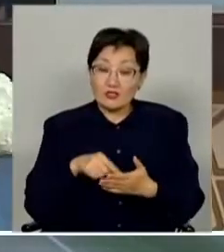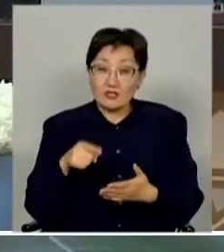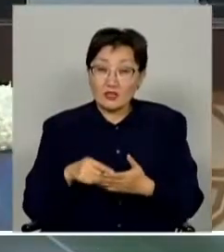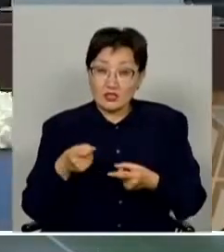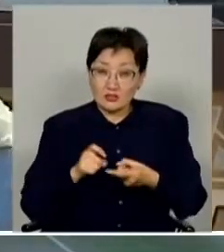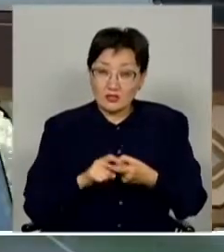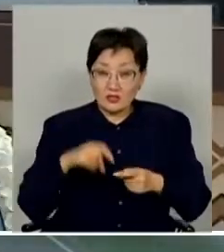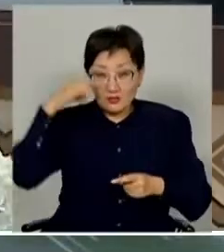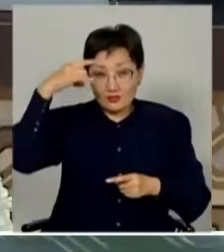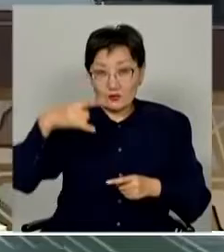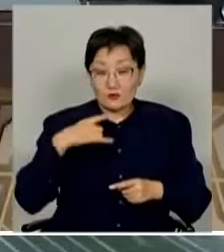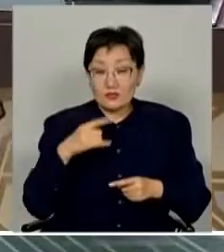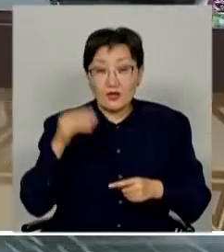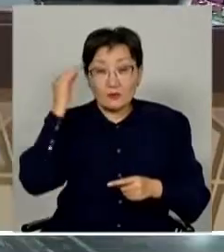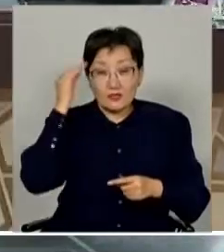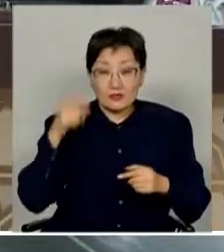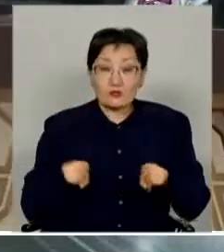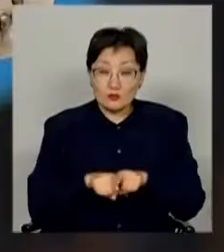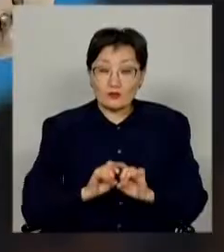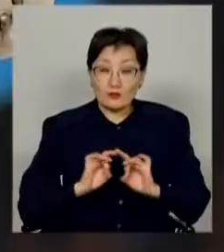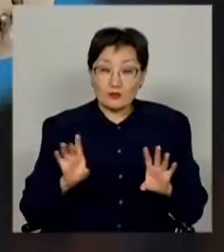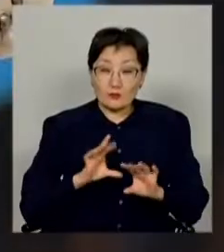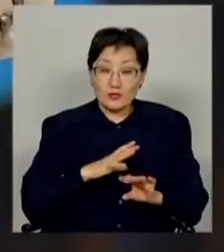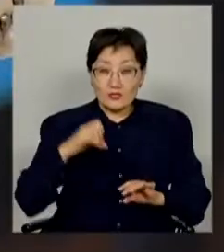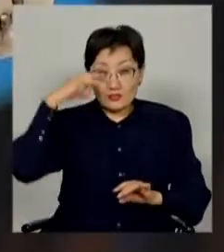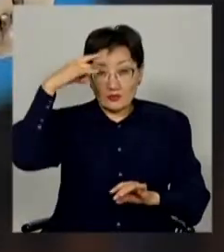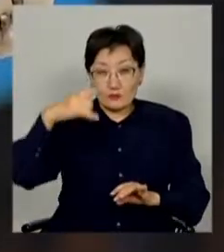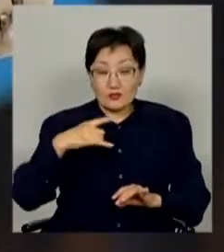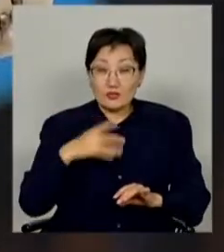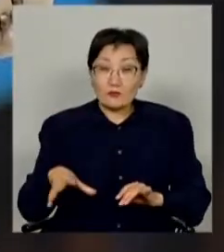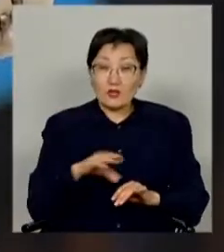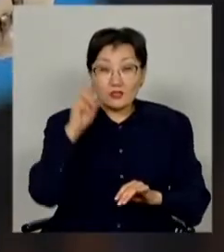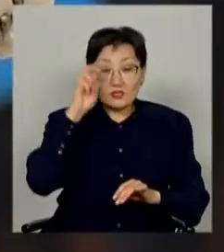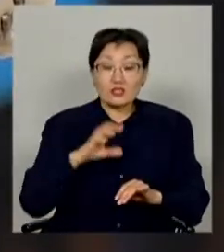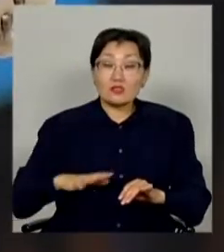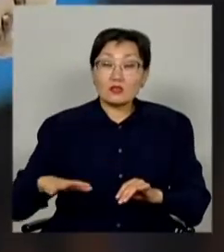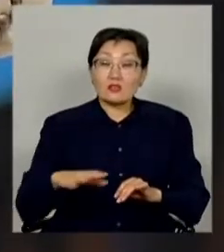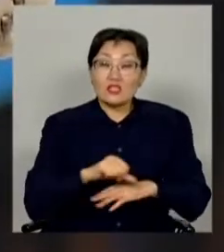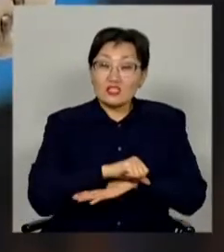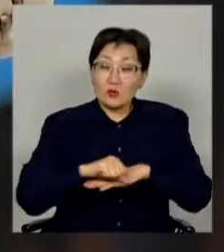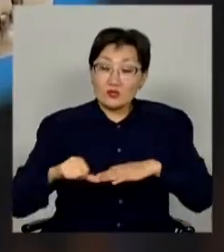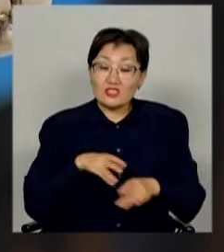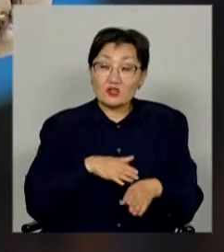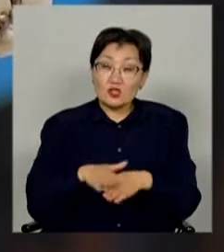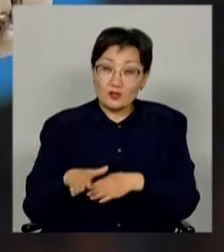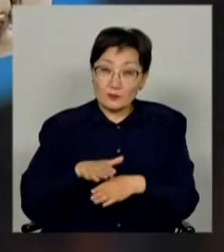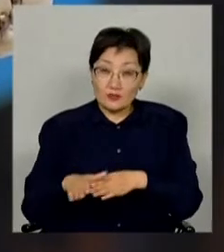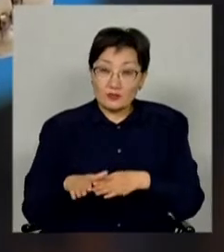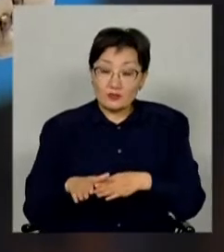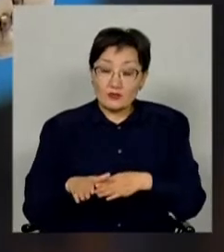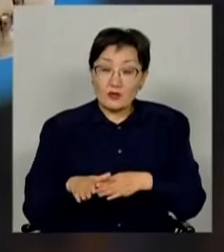қатысты Қазақстанның ұстанымын да жеткізді. Қазақстан барлық елдердің территориялық тұтастығын бір